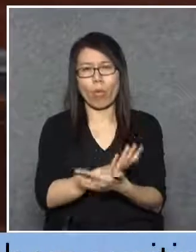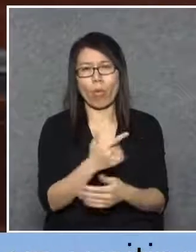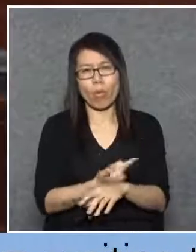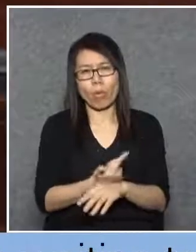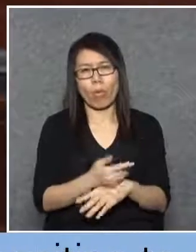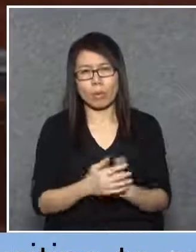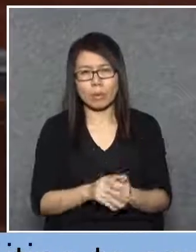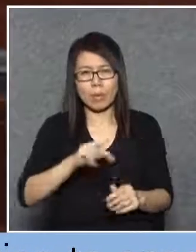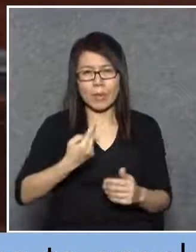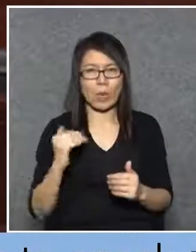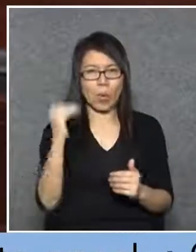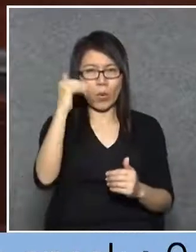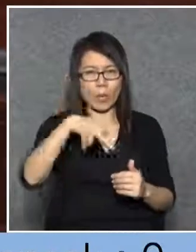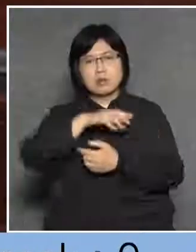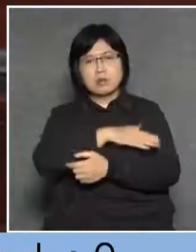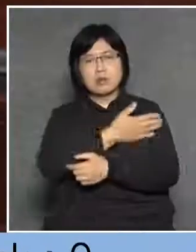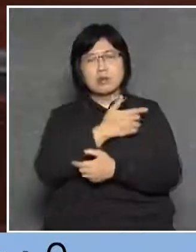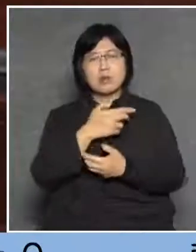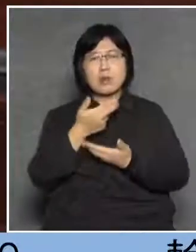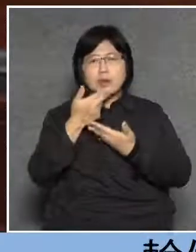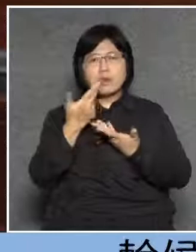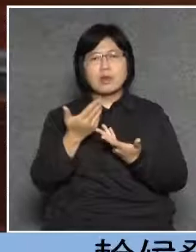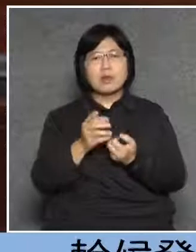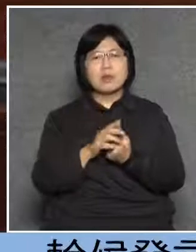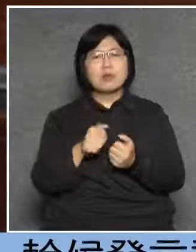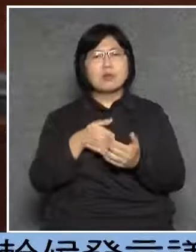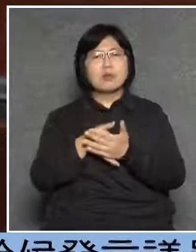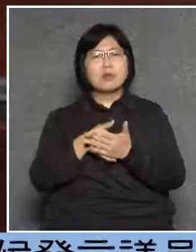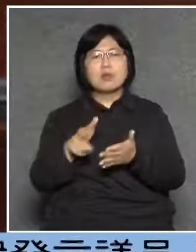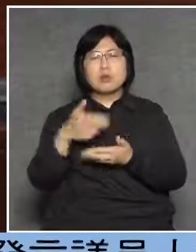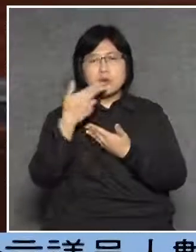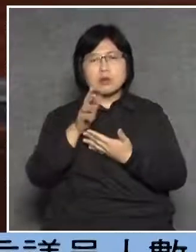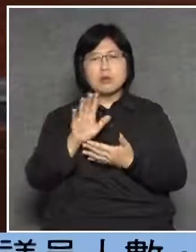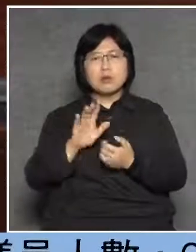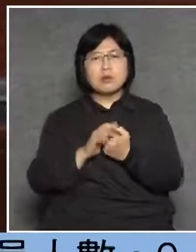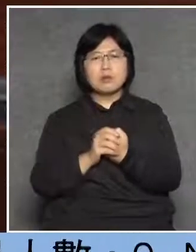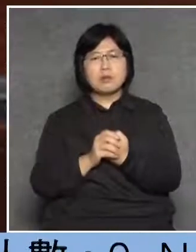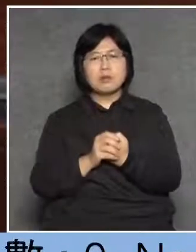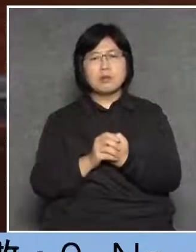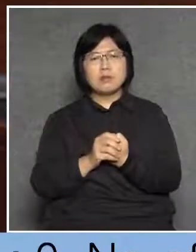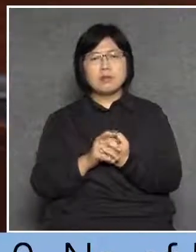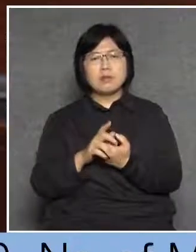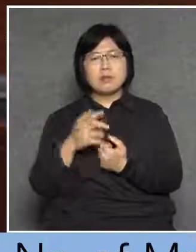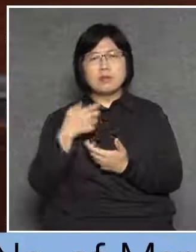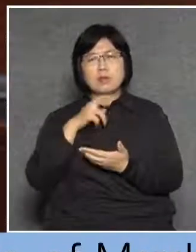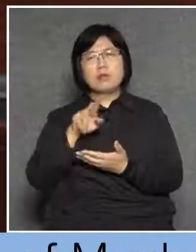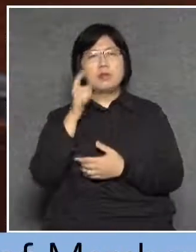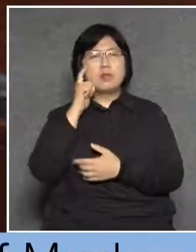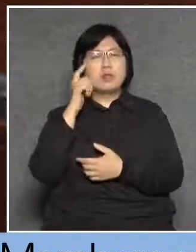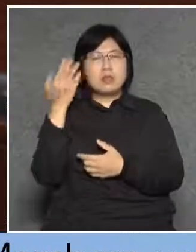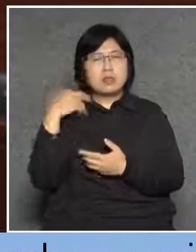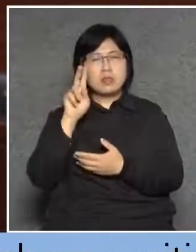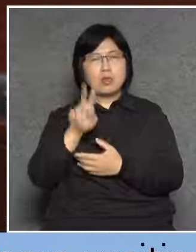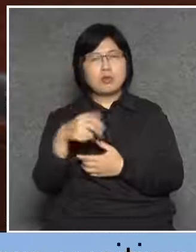一些高級行政人員賺食啫，不要阻人賺食咯。很明顯你是看到，當年已經看